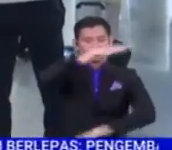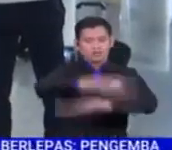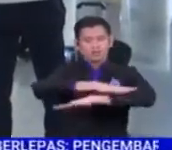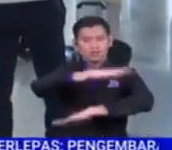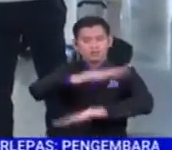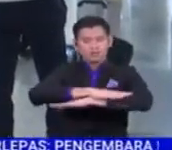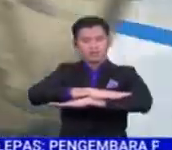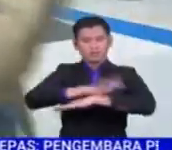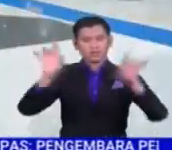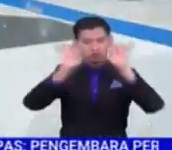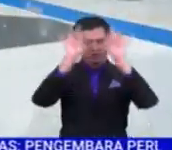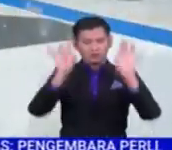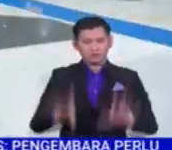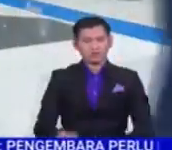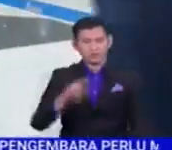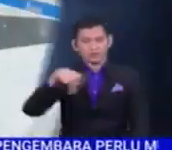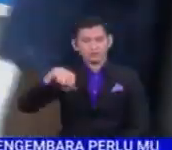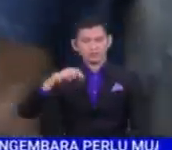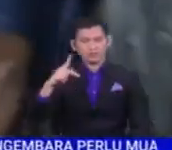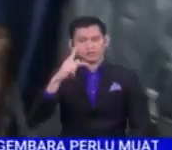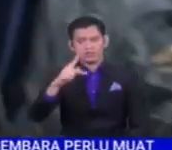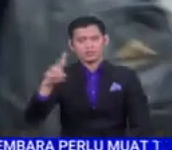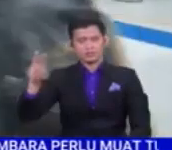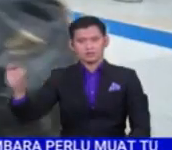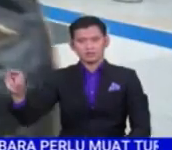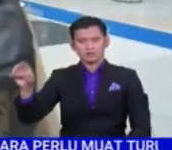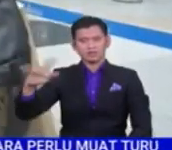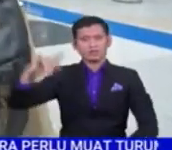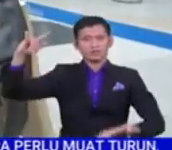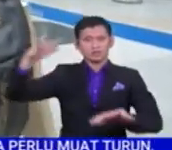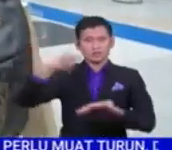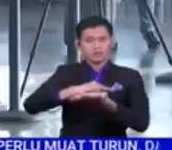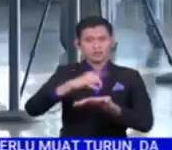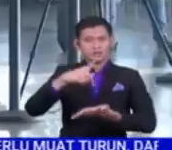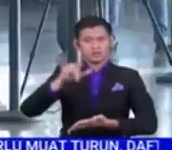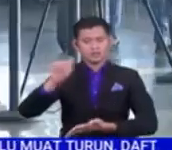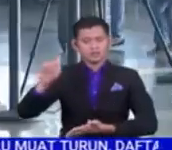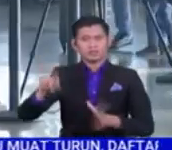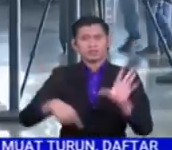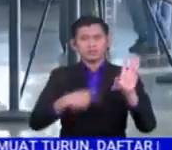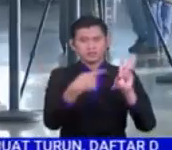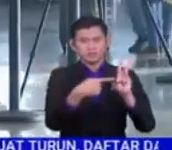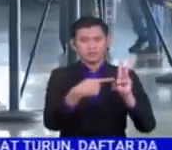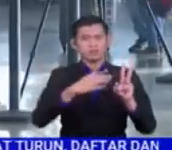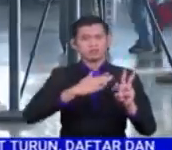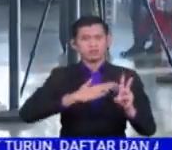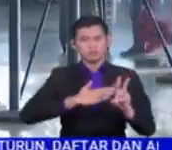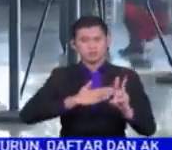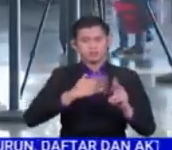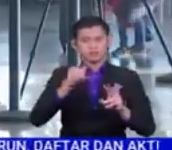COVID-19 RT-PCR oleh KKM di KLIA dan My Travel Pass.